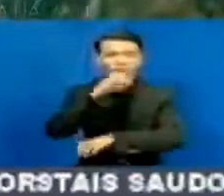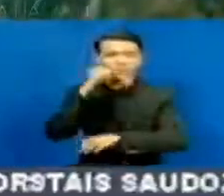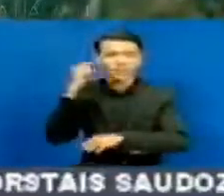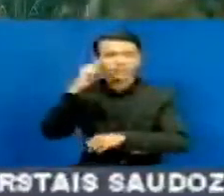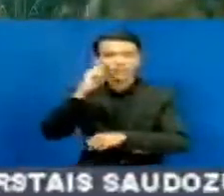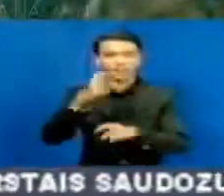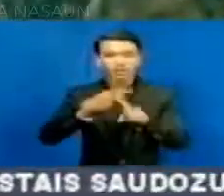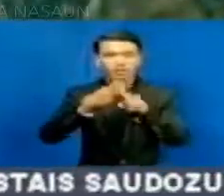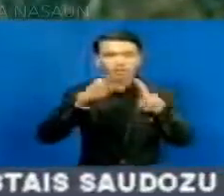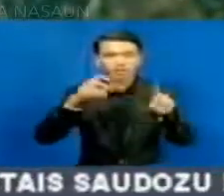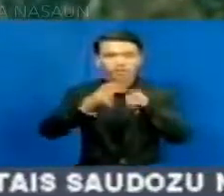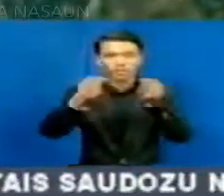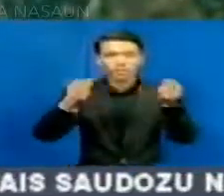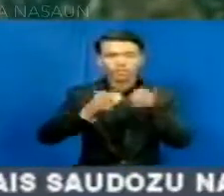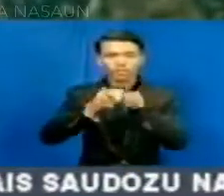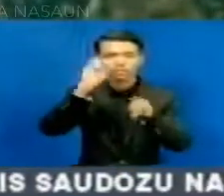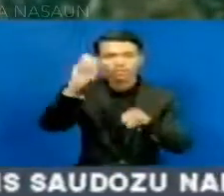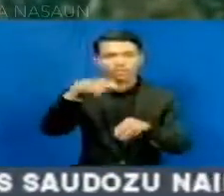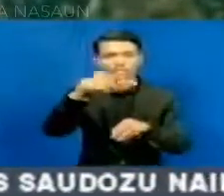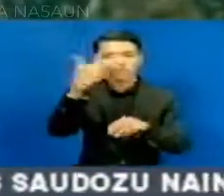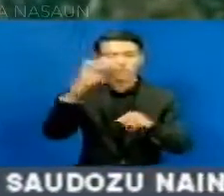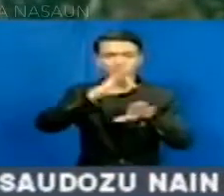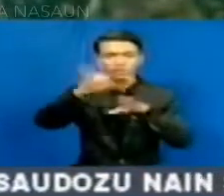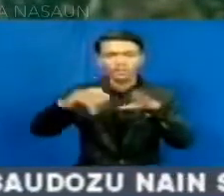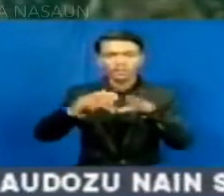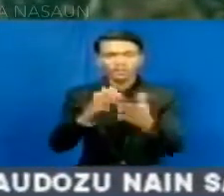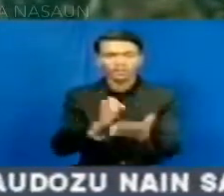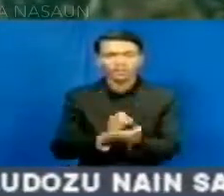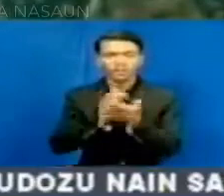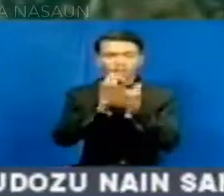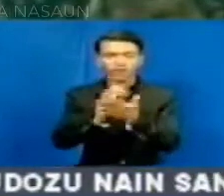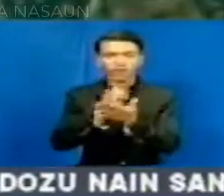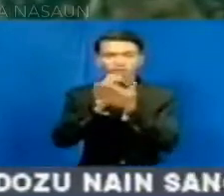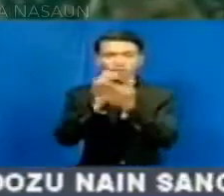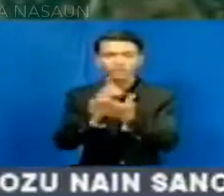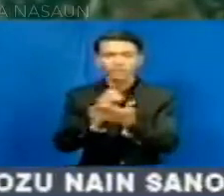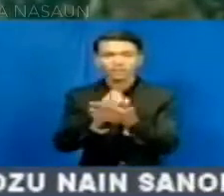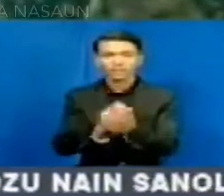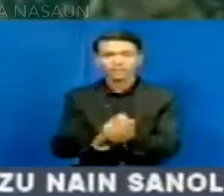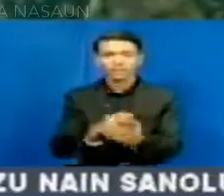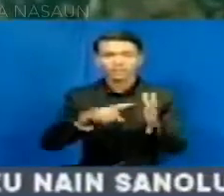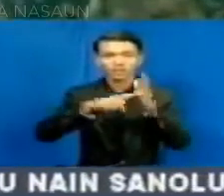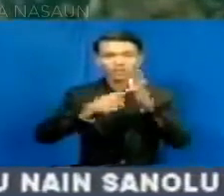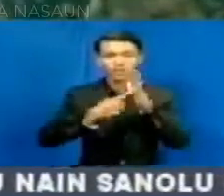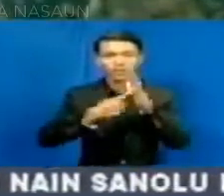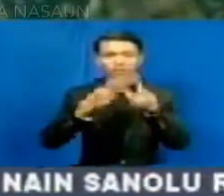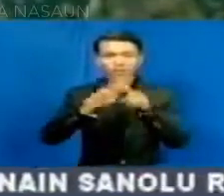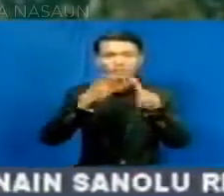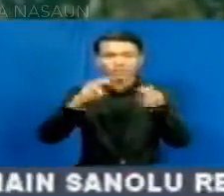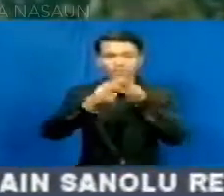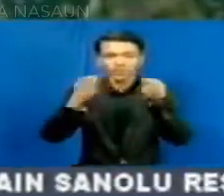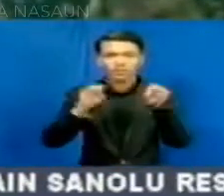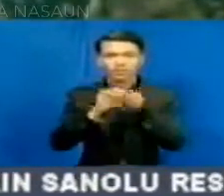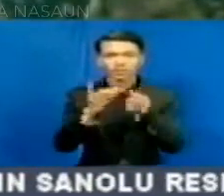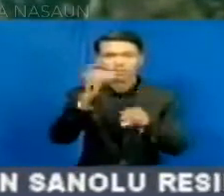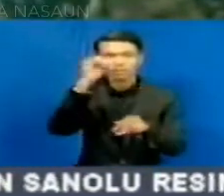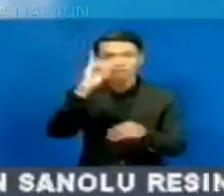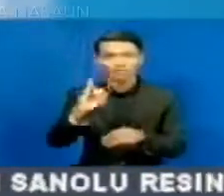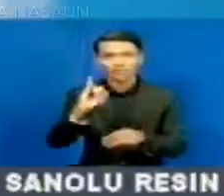Miang, husi municipiu Sanulura Sintolu, inclui região Waikusi. Itahahu ulu, iha municipiu Dili.